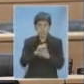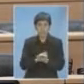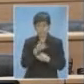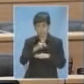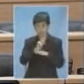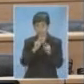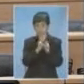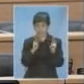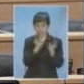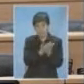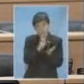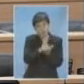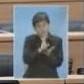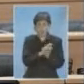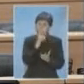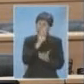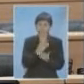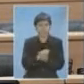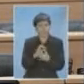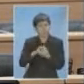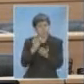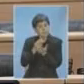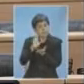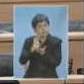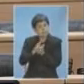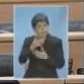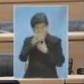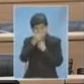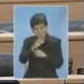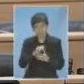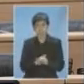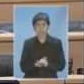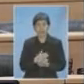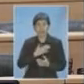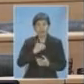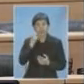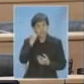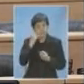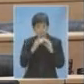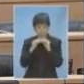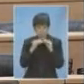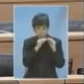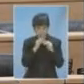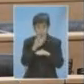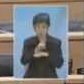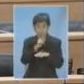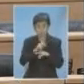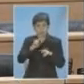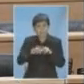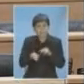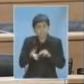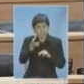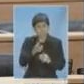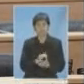ธานกรรมาธิการงบประมาณยังไม่ให้ความสนใจกับเรื่องงบประมาณเลยครับผมเชื่อว่าในการประชุมของท่านนะครับประธานนั่งไม่กี่ครั้